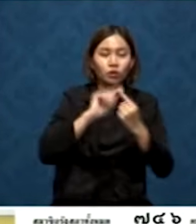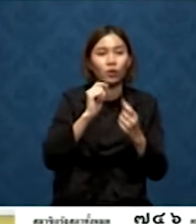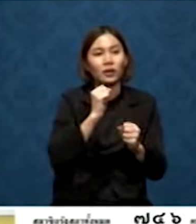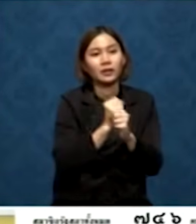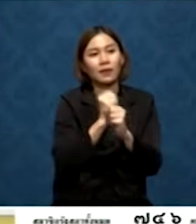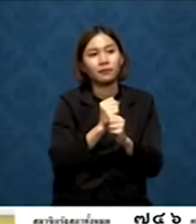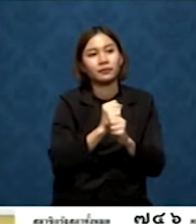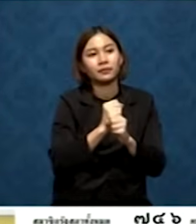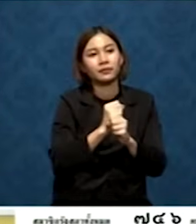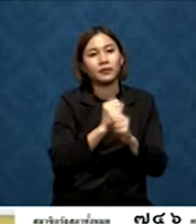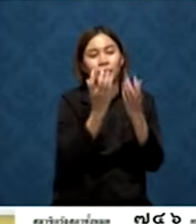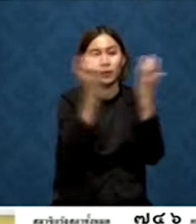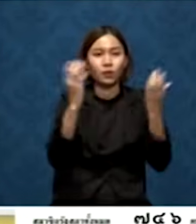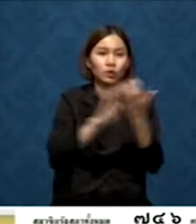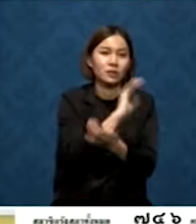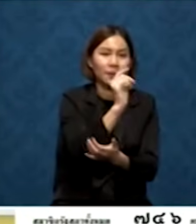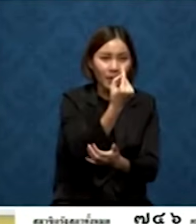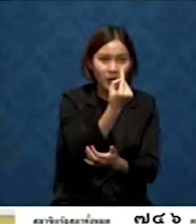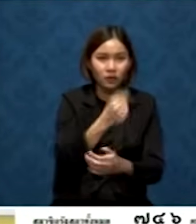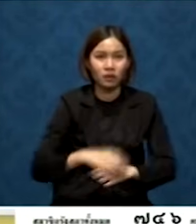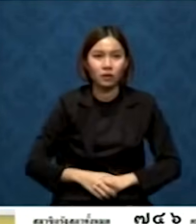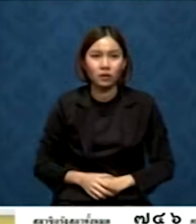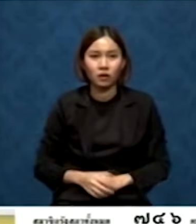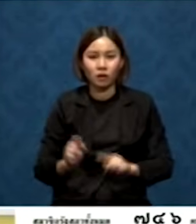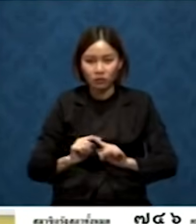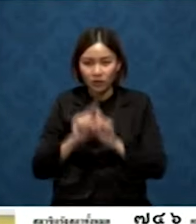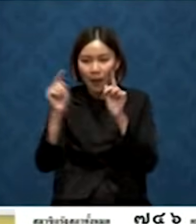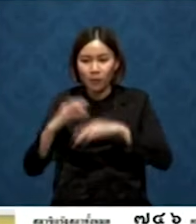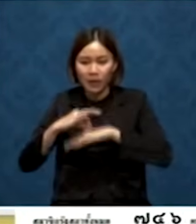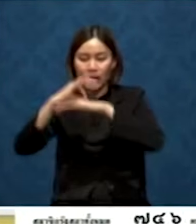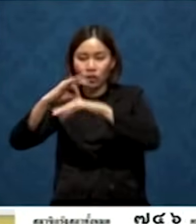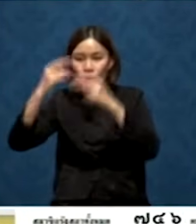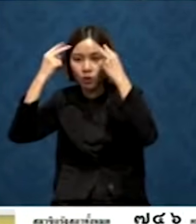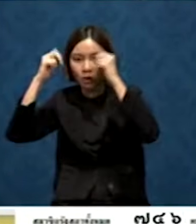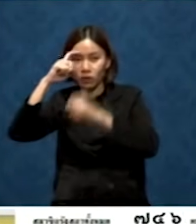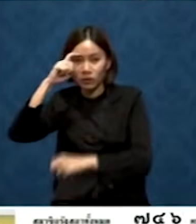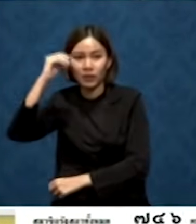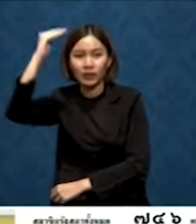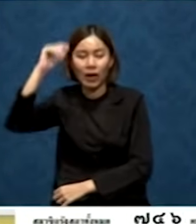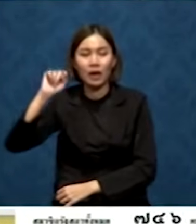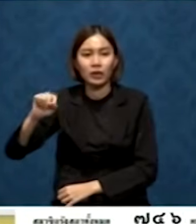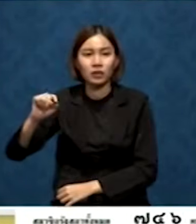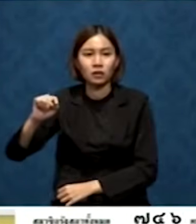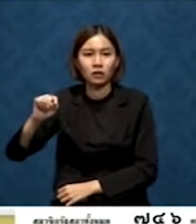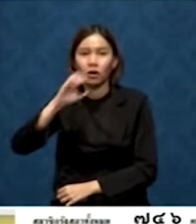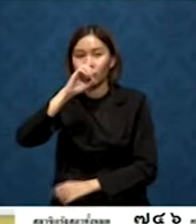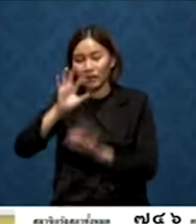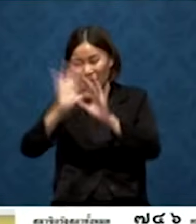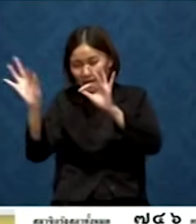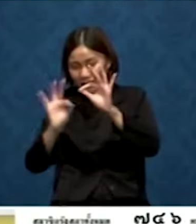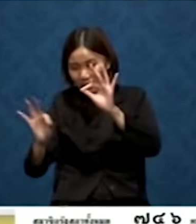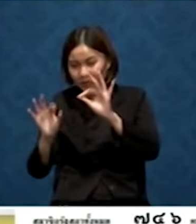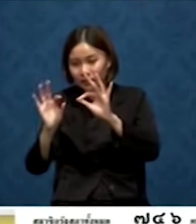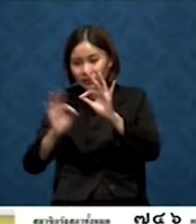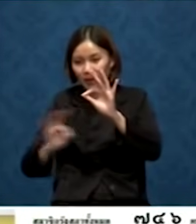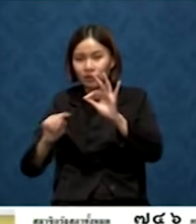รัฐธรรมนูญฉบับใหม่แต่พอมาเป็นนายกเศรษฐีครับแต่ท่านบอกในเอกสารนี้ว่าเรื่อง